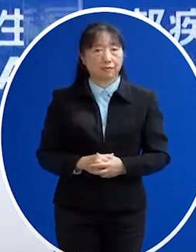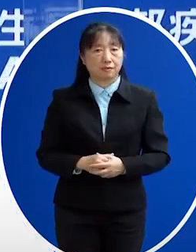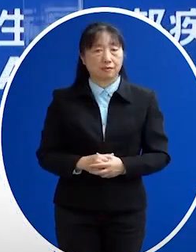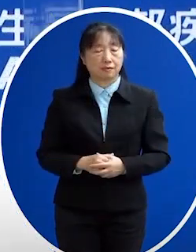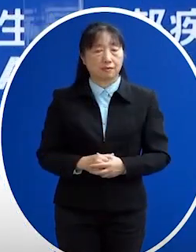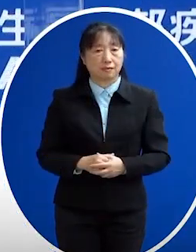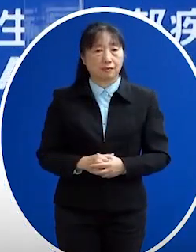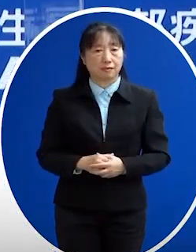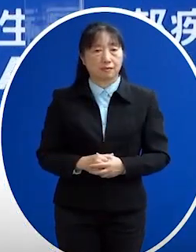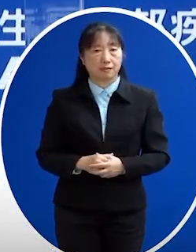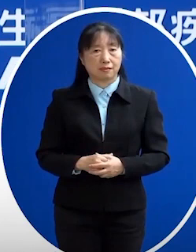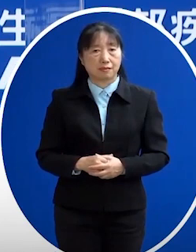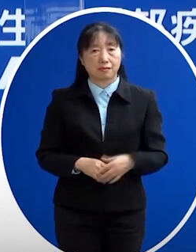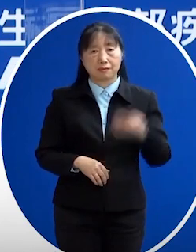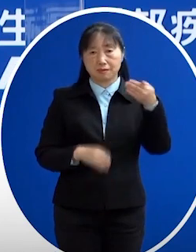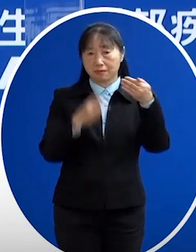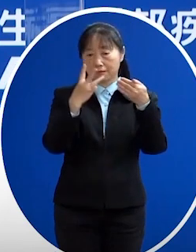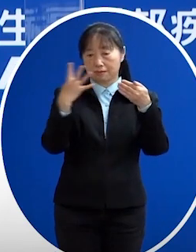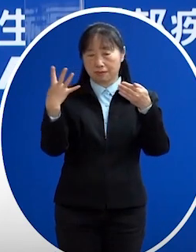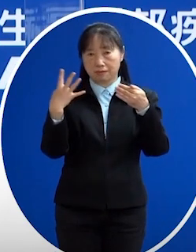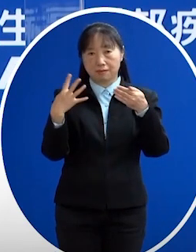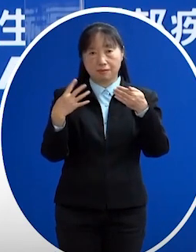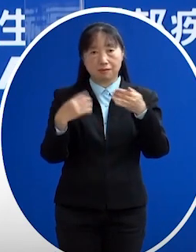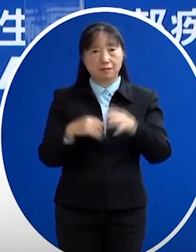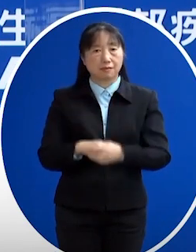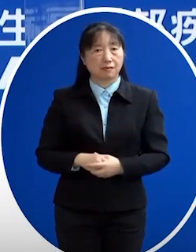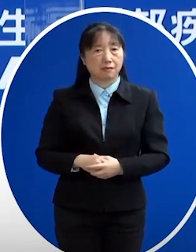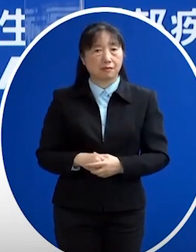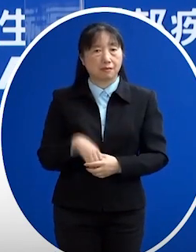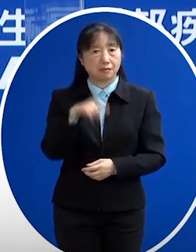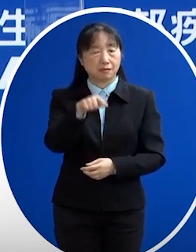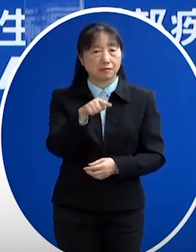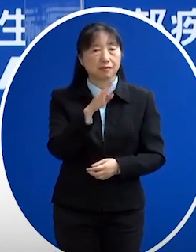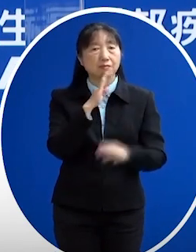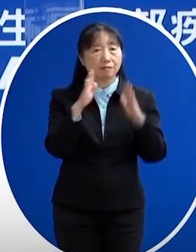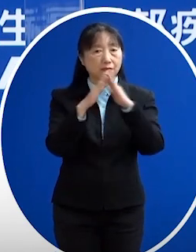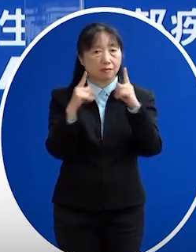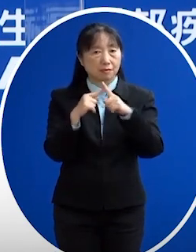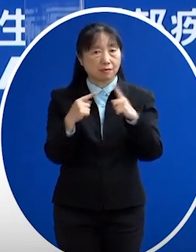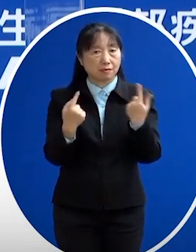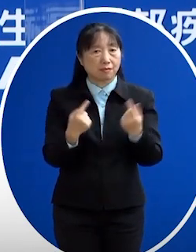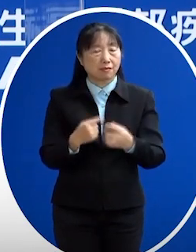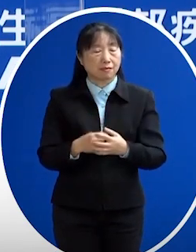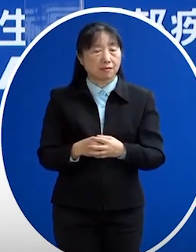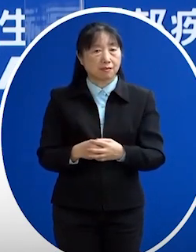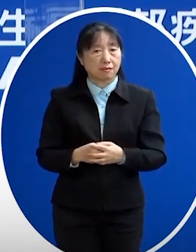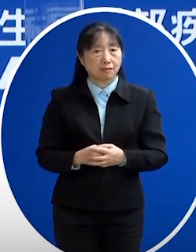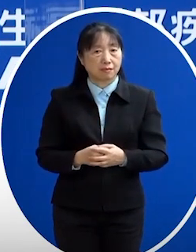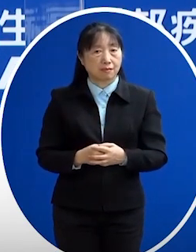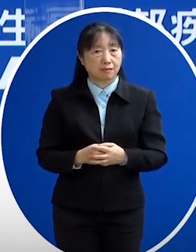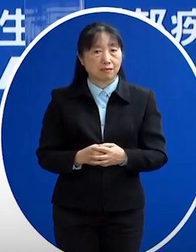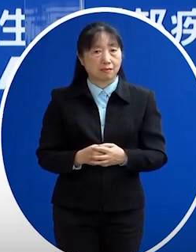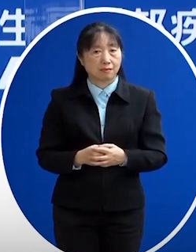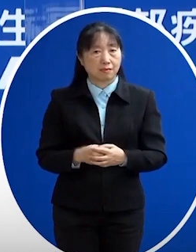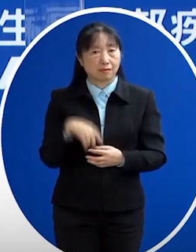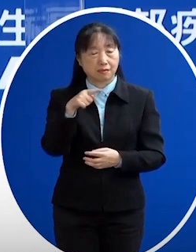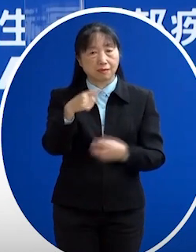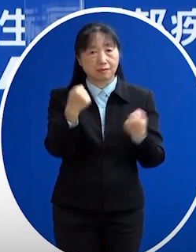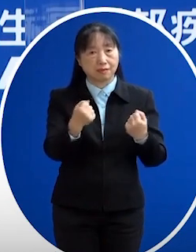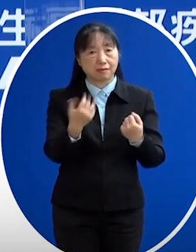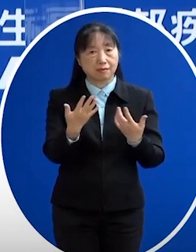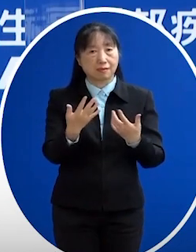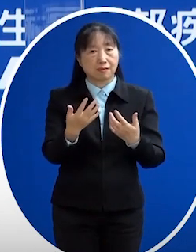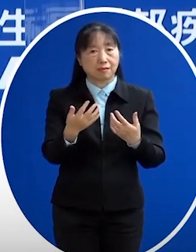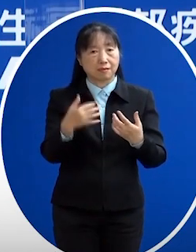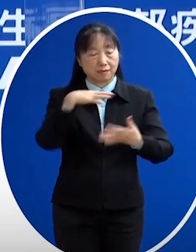那这个那个哈934哈，我们就画下来，大概就是一家人哈，现在原来的这一家人本来7人里面